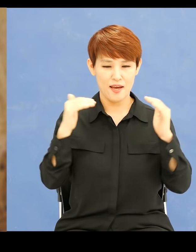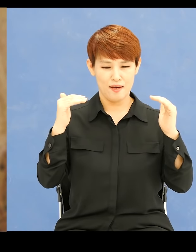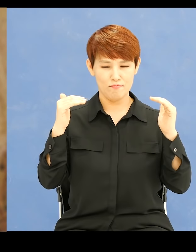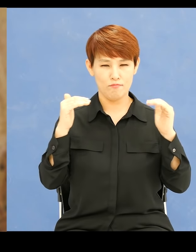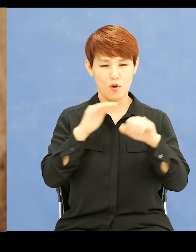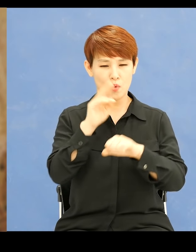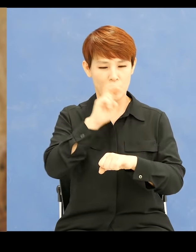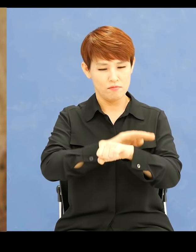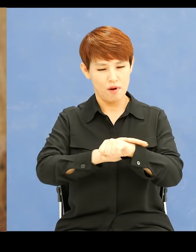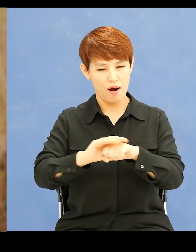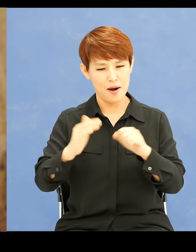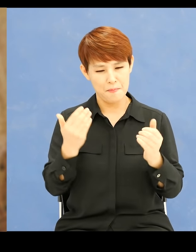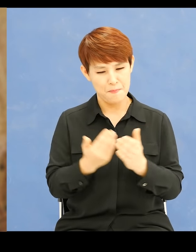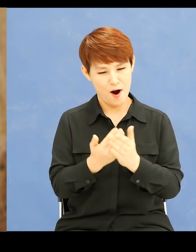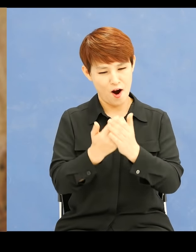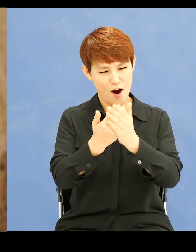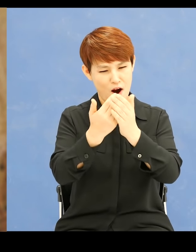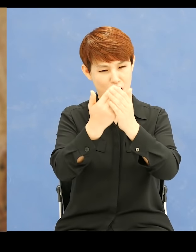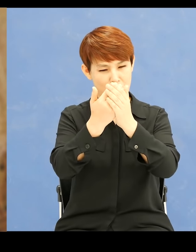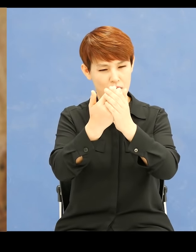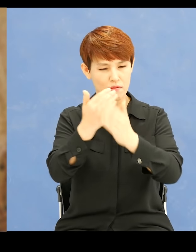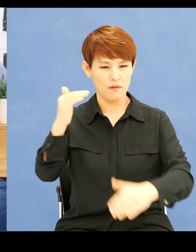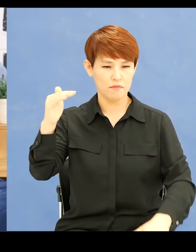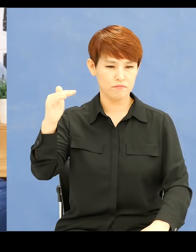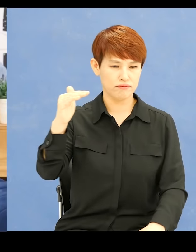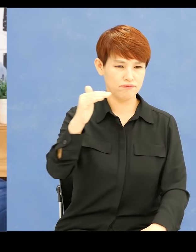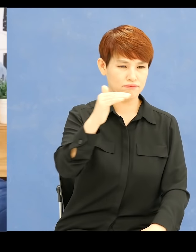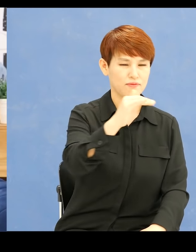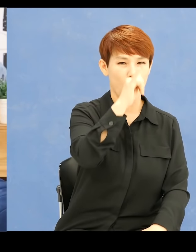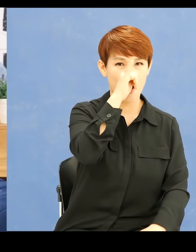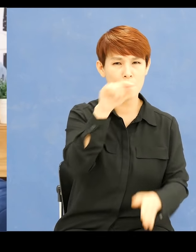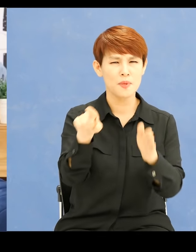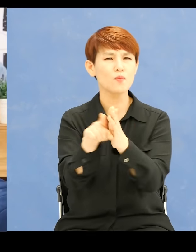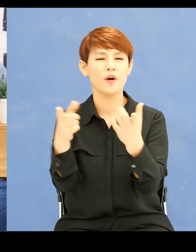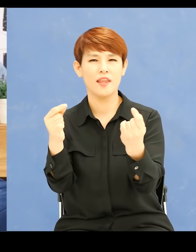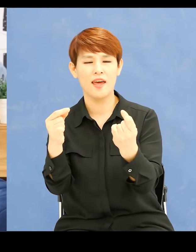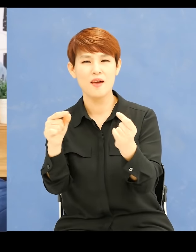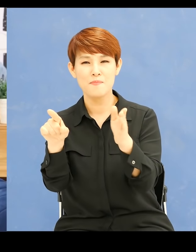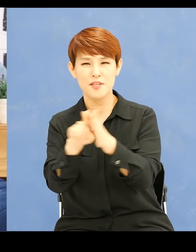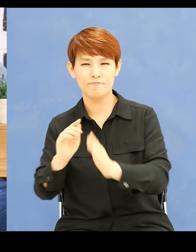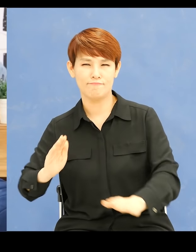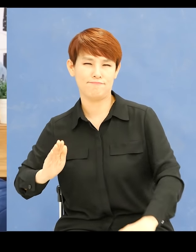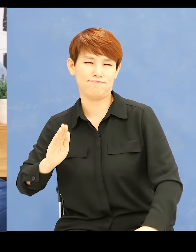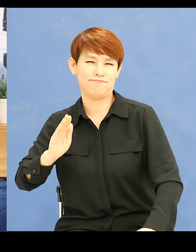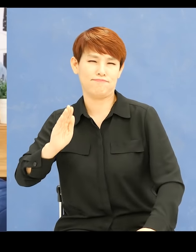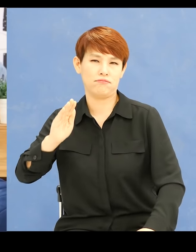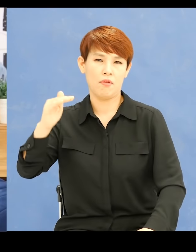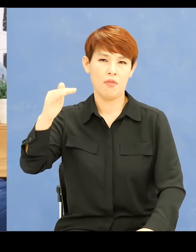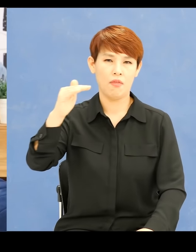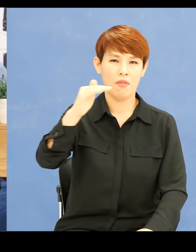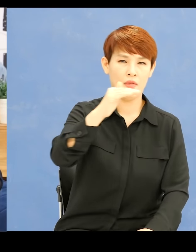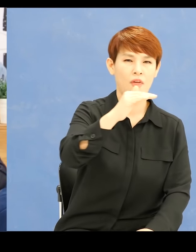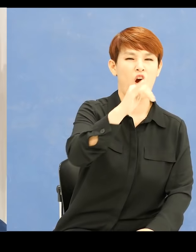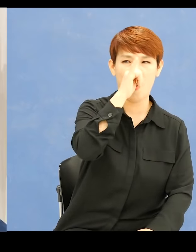하나님의 간증을 통해서 우리 강남중앙진에게 더 성장하길 바라겠고요. 앞으로 목사님의 또 사역에서 저희도 열심히 기도하겠습니다.